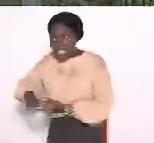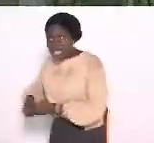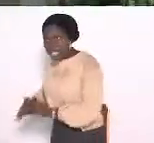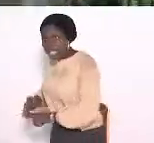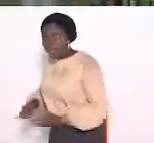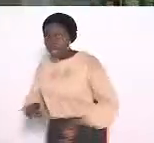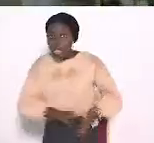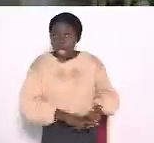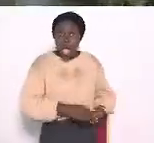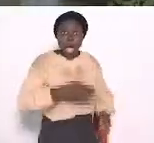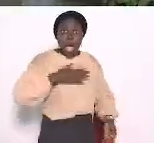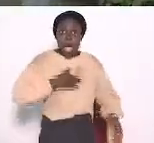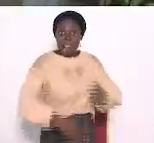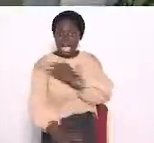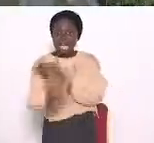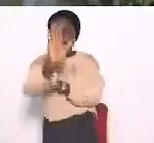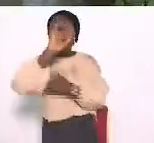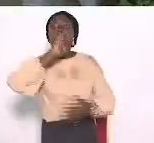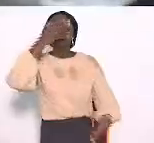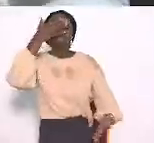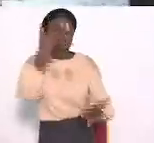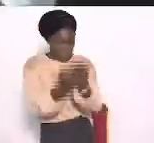neb je